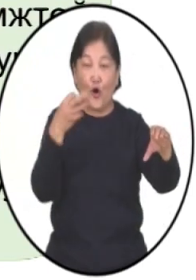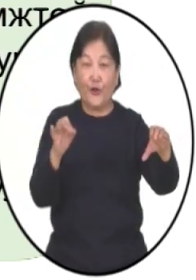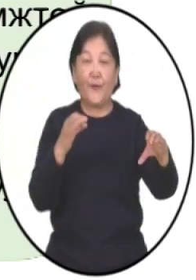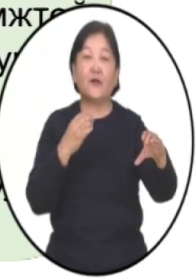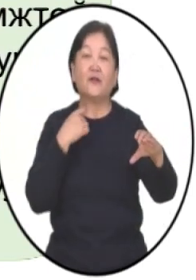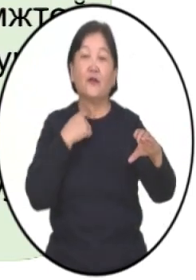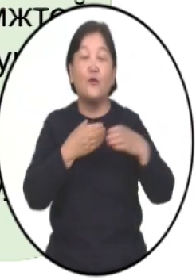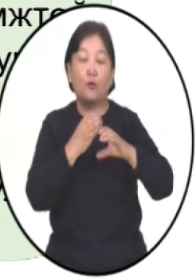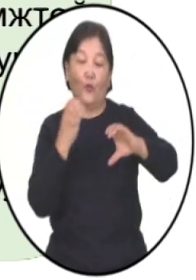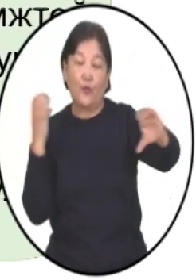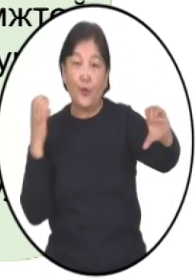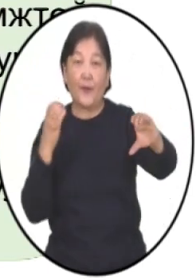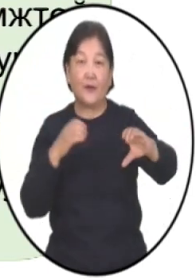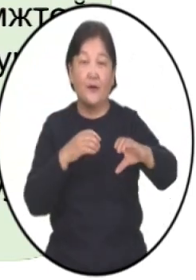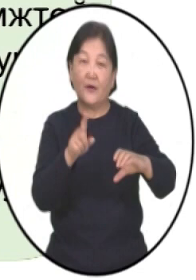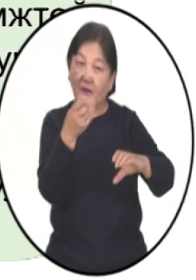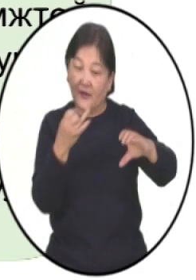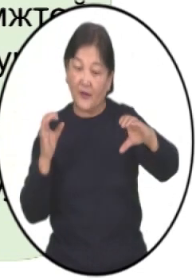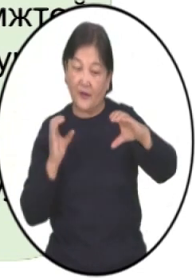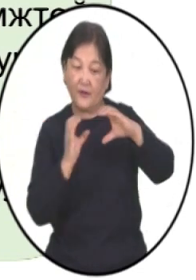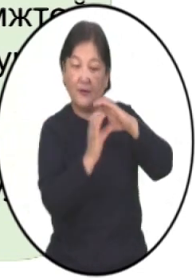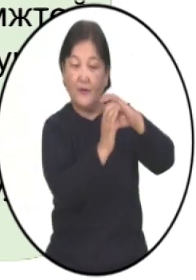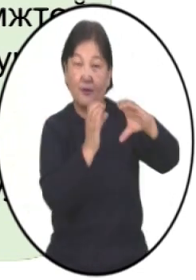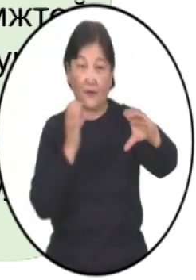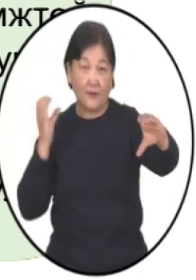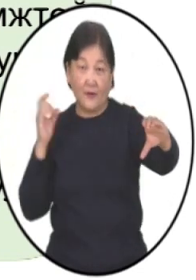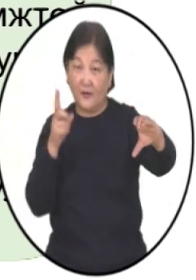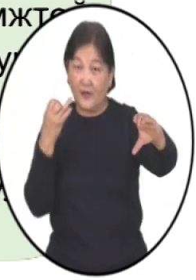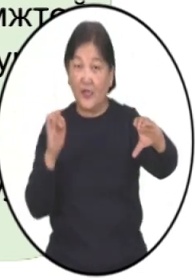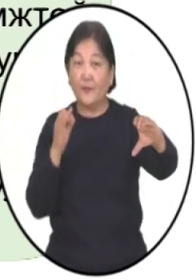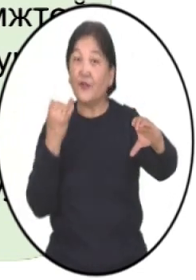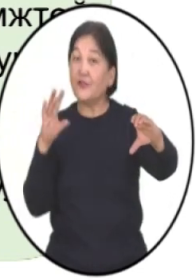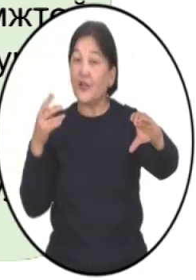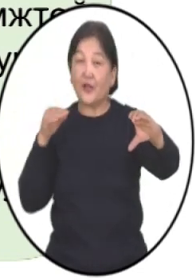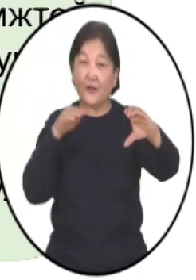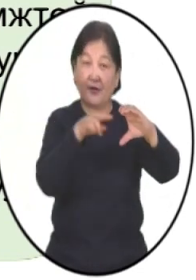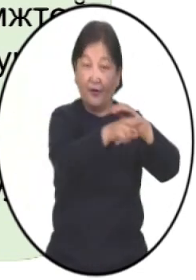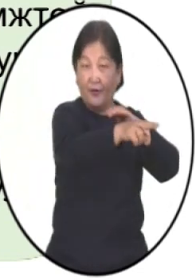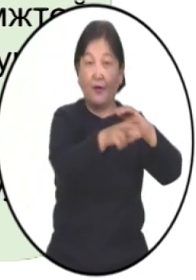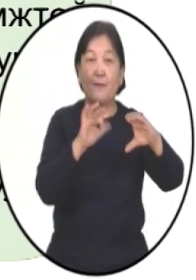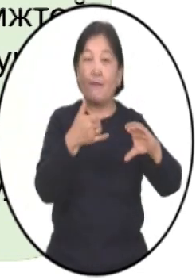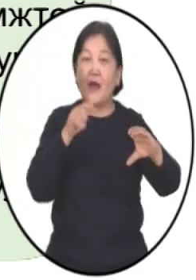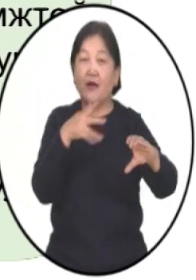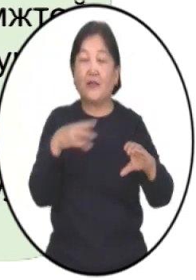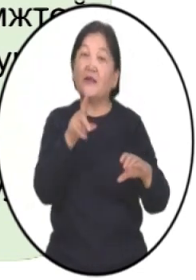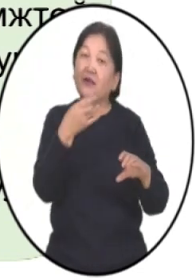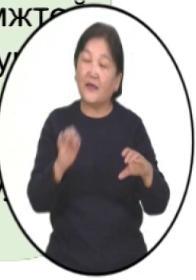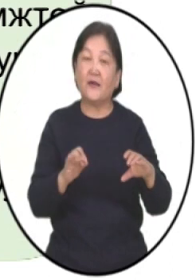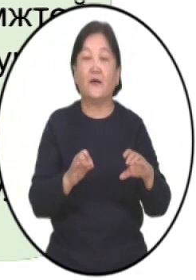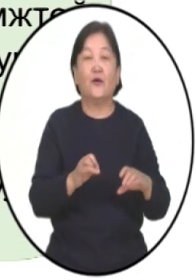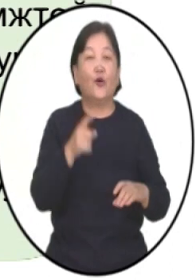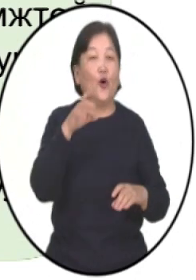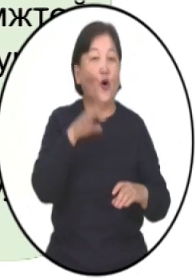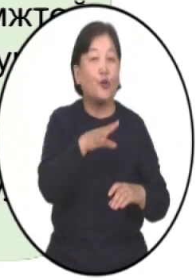За дамжуулах хоолын төрөл нь болохоор хий болно шингэн түлш тээвэрлэхэд тохиромжтой. Газрын тос, байгалийн хий, хот суурин газар улааны